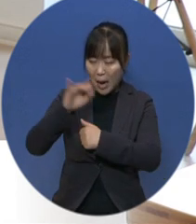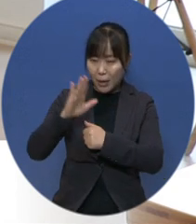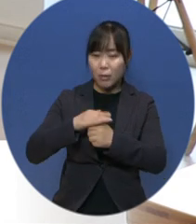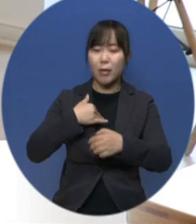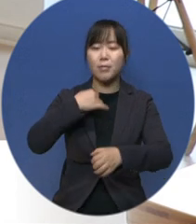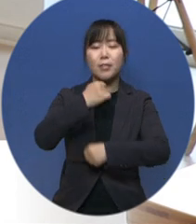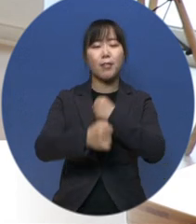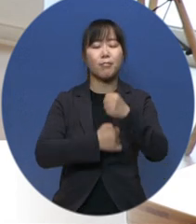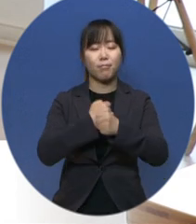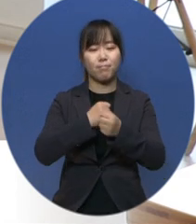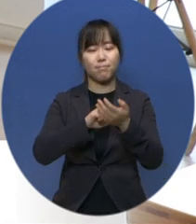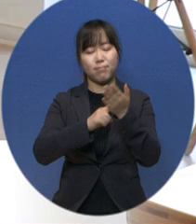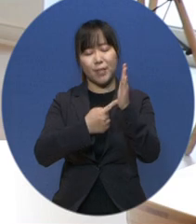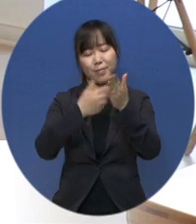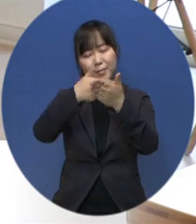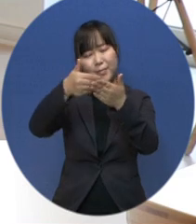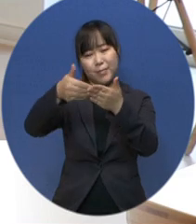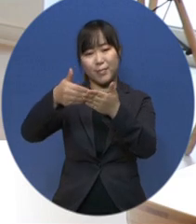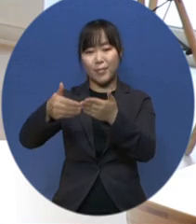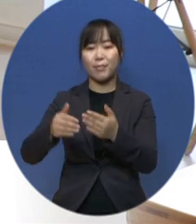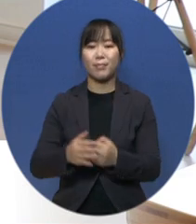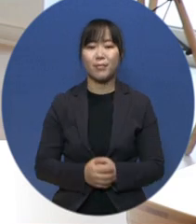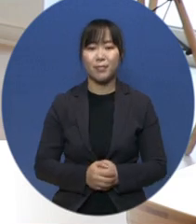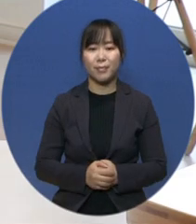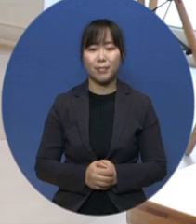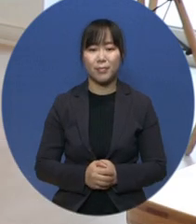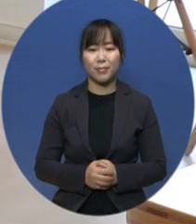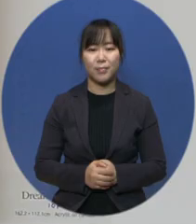아닌 능동적으로 풀이해보았습니다.